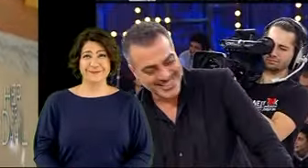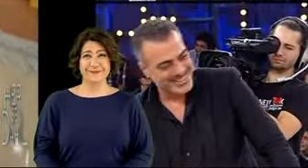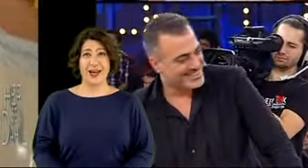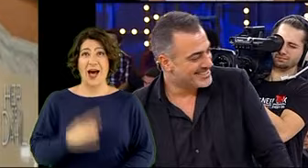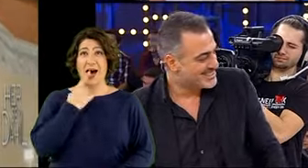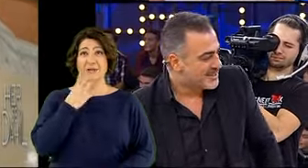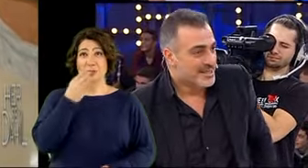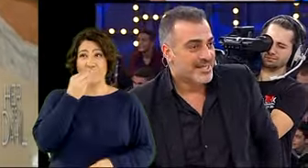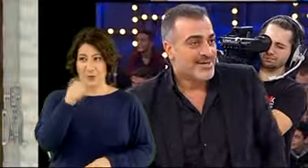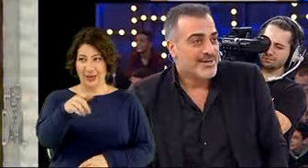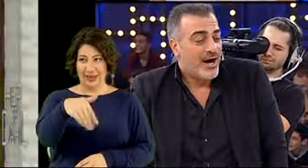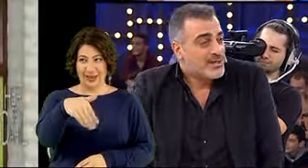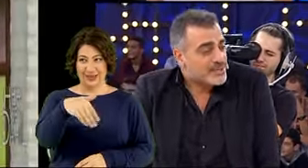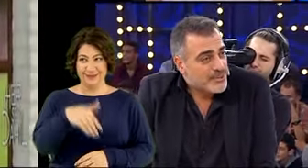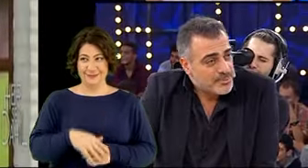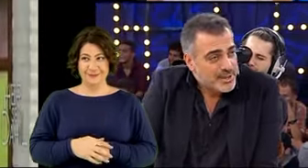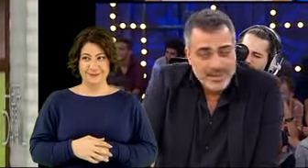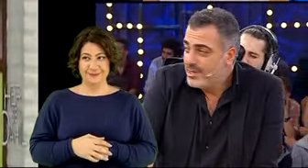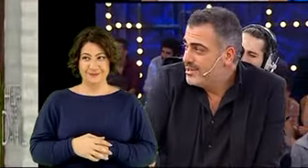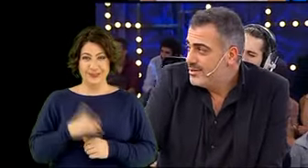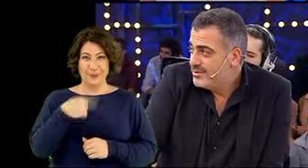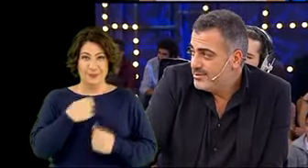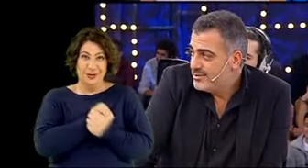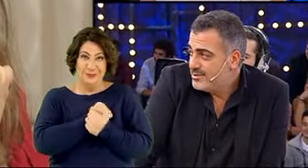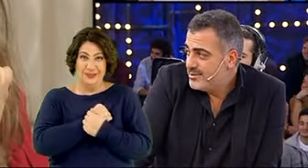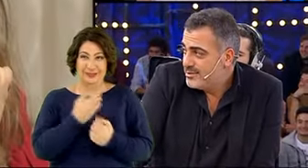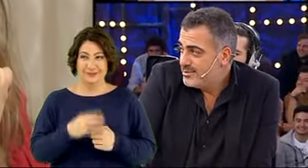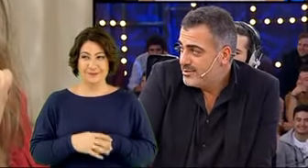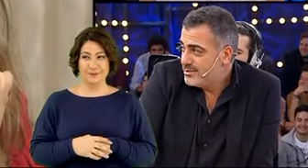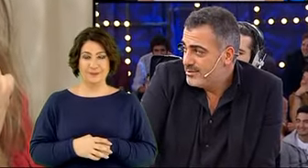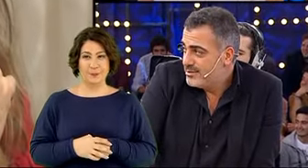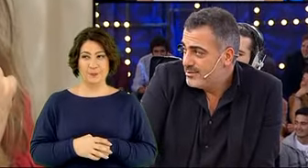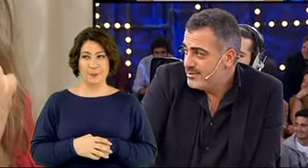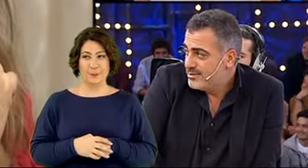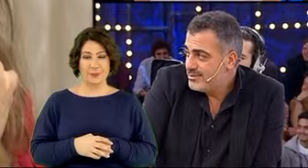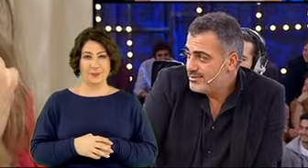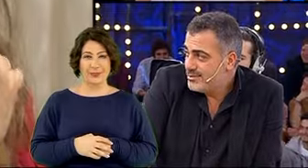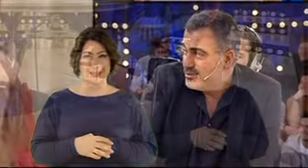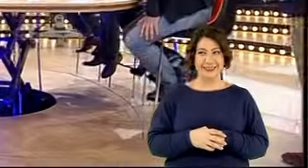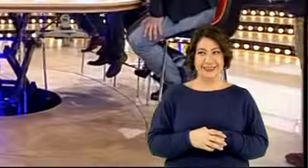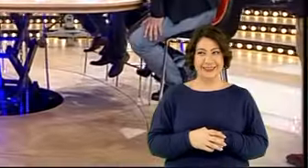Ağzını topla buraya gel. Şuraya gel. Sen benim canımsın ya. Dur.